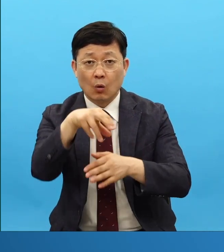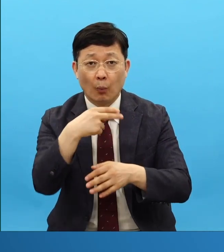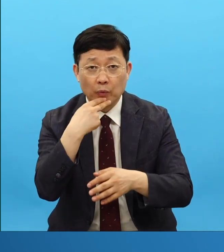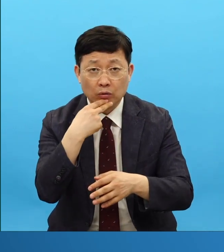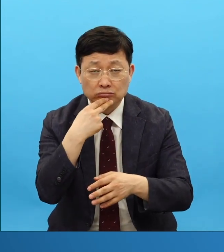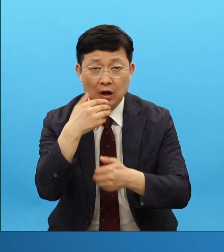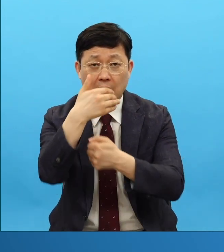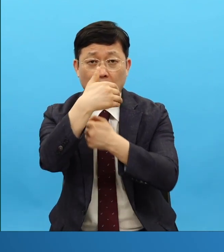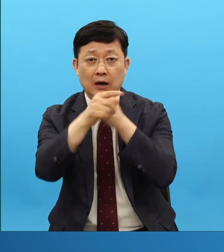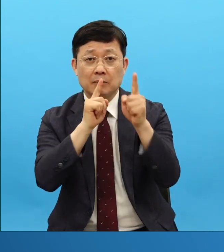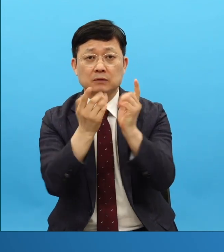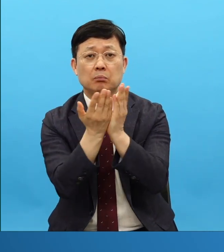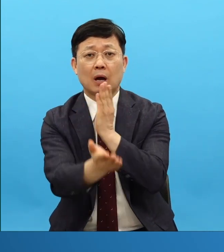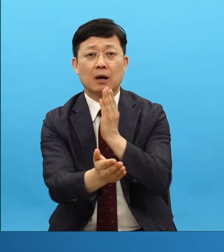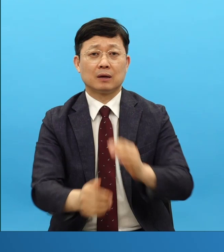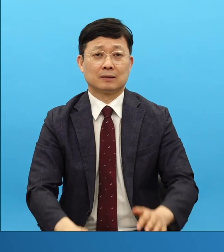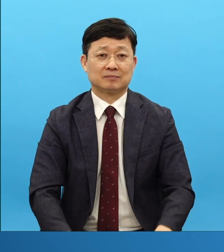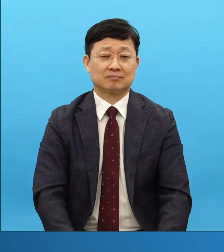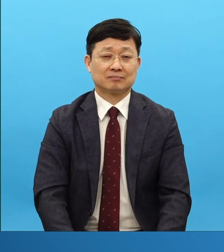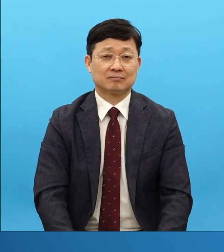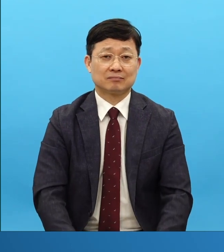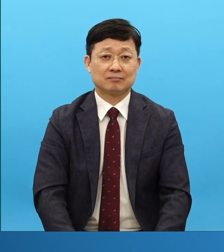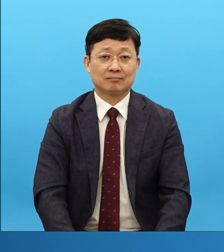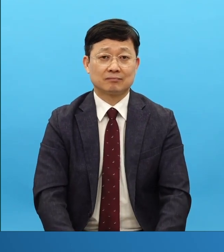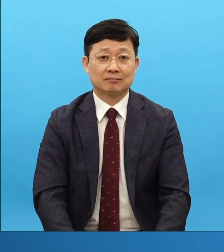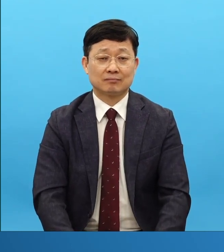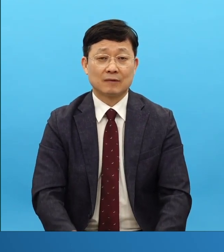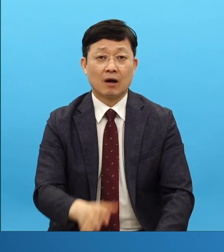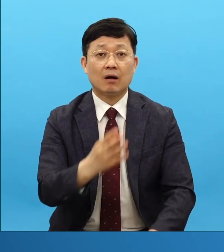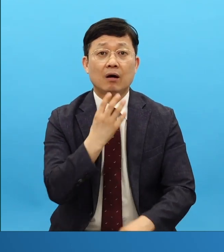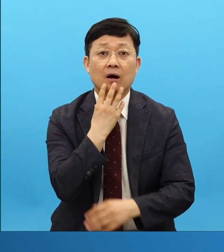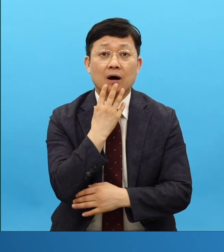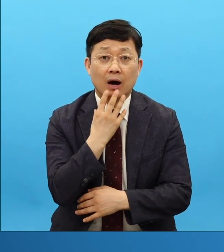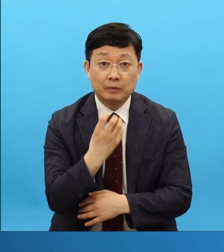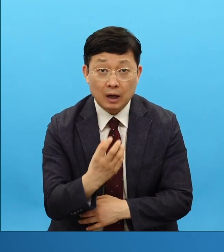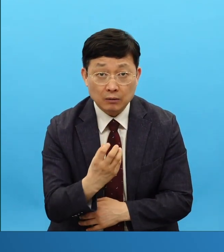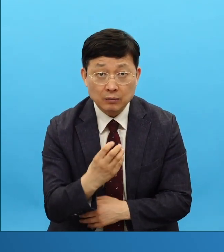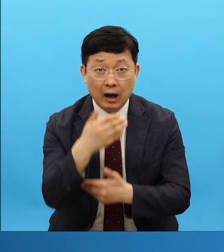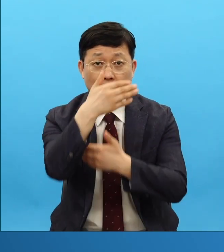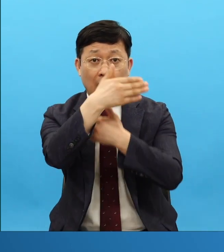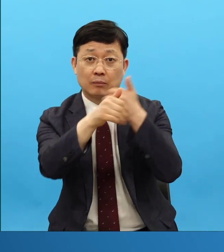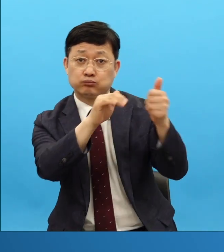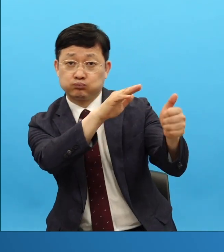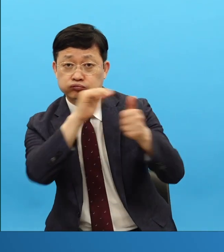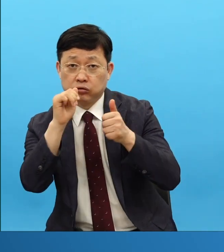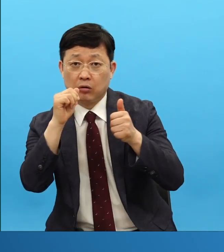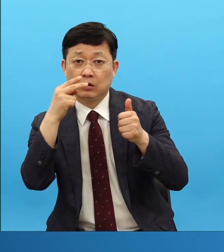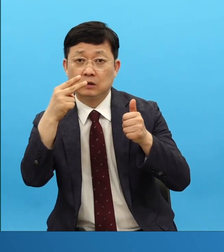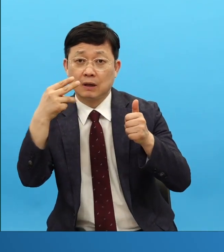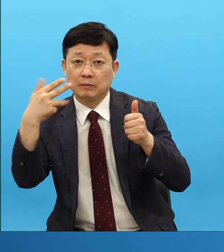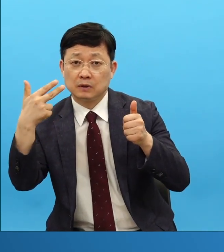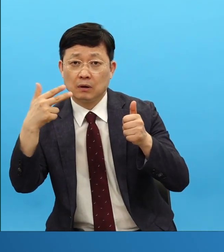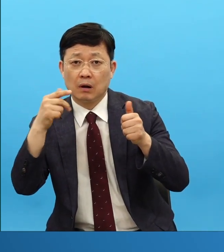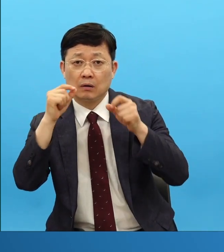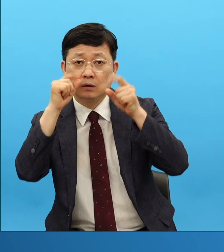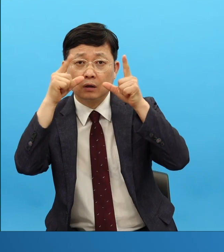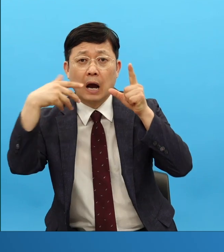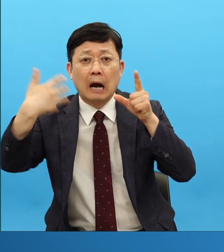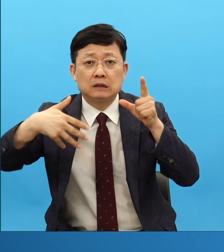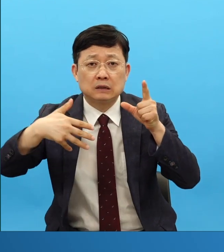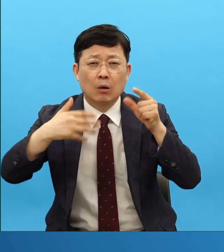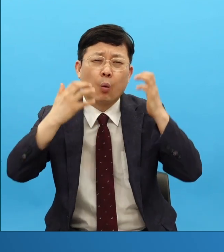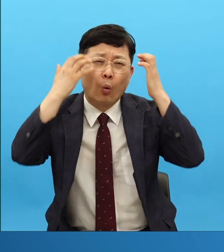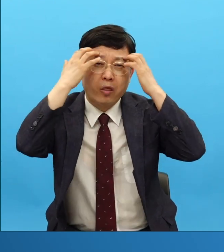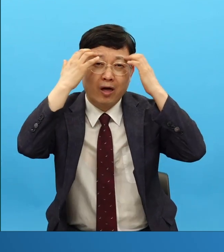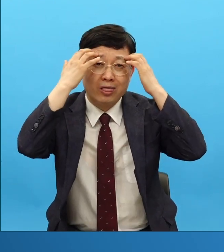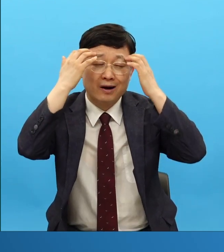church that God is speaking of. 결국은 아브라함이 이거 못 알아들어서 고생했잖아요. And Abraham didn't realize this at first. That's why he struggled. 그 이스라엘 민족이